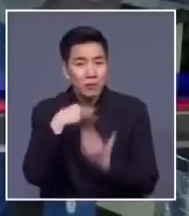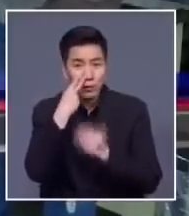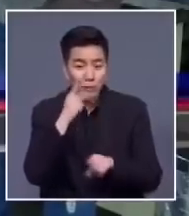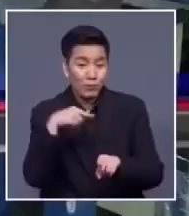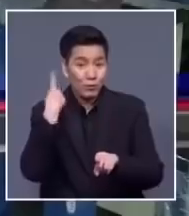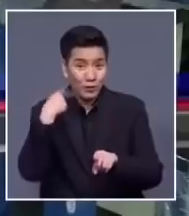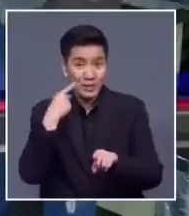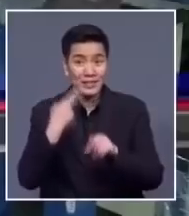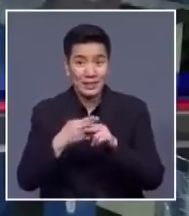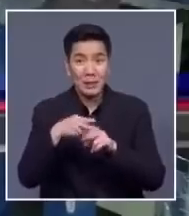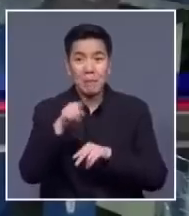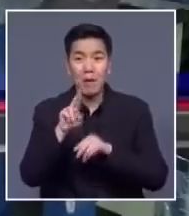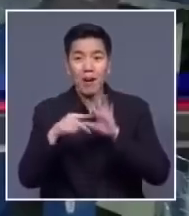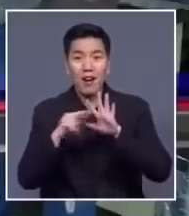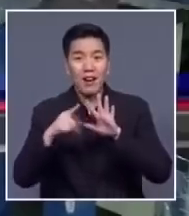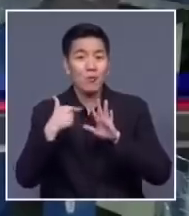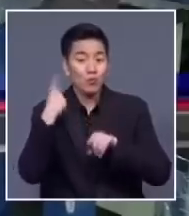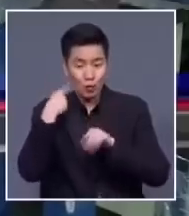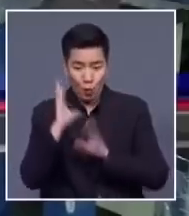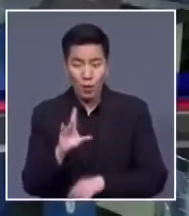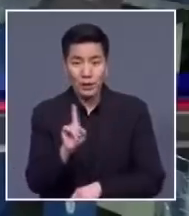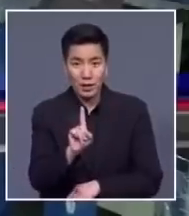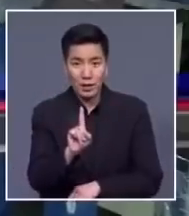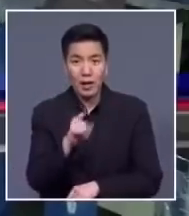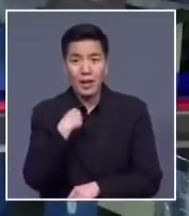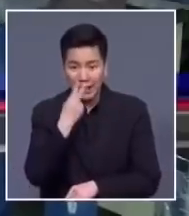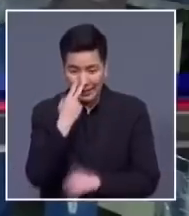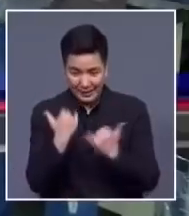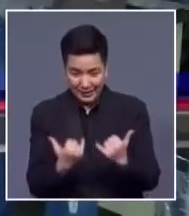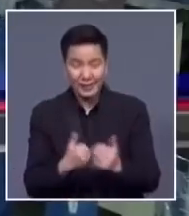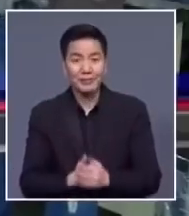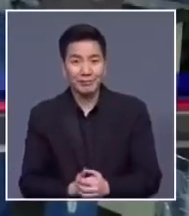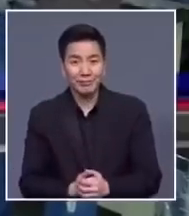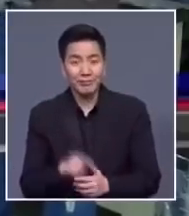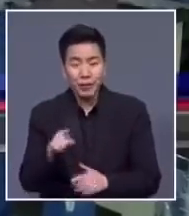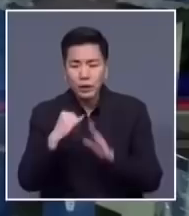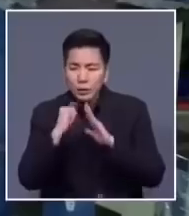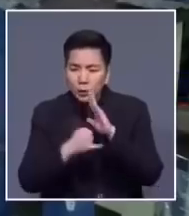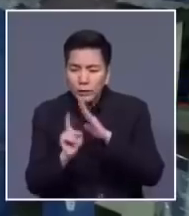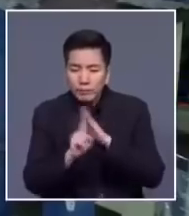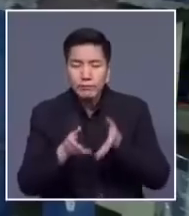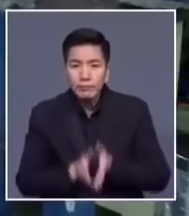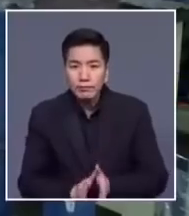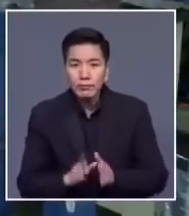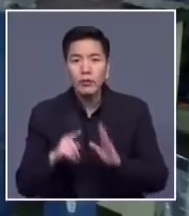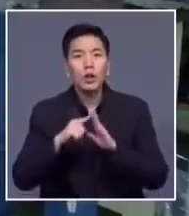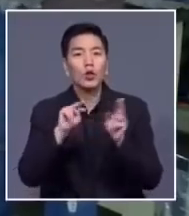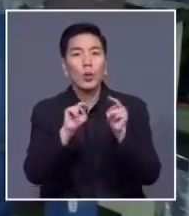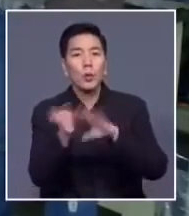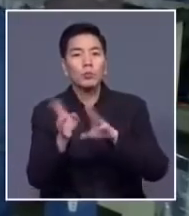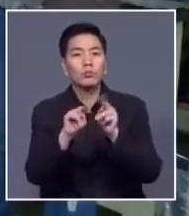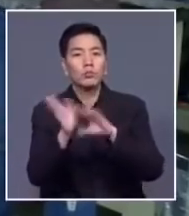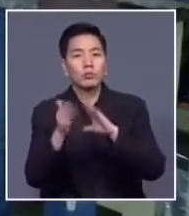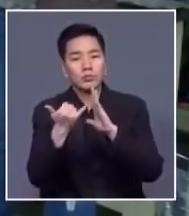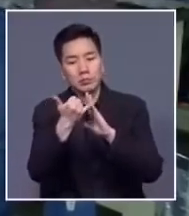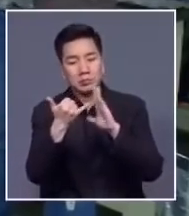าวน้อยคนนี้นะครับน้องปรางนี่เป็นผู้หญิงคนเดียวเลยนะครับที่ผมเห็นณขณะนี้นะครับมาจากที่จังหวัดไหนครับ นครพนม มาจากน